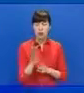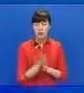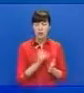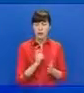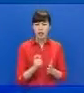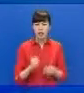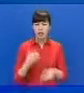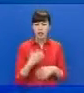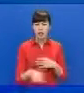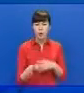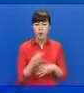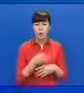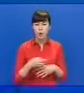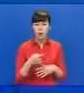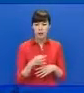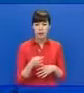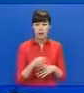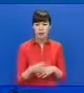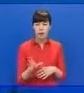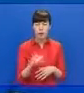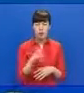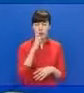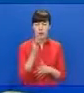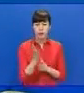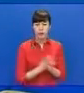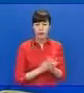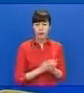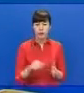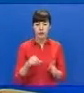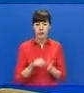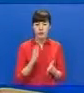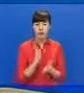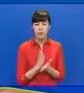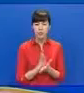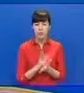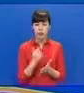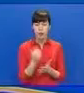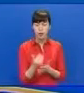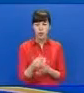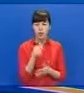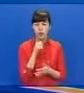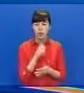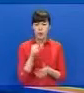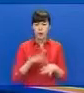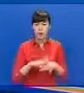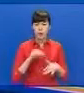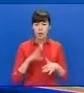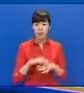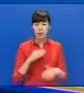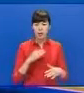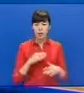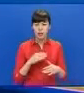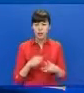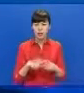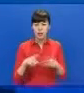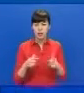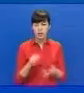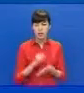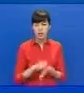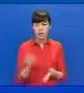арасында осы облысымыздағы барлық мемлекет қызметшілер қатысады. Оған бұрынғыдай тестілеуден өтіп сертификат алудың қажеті